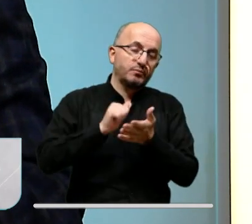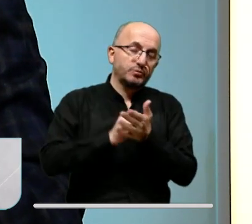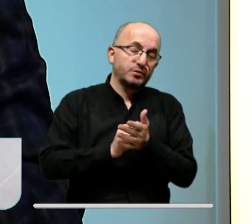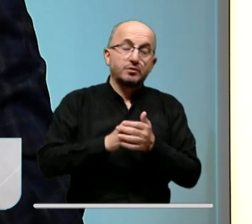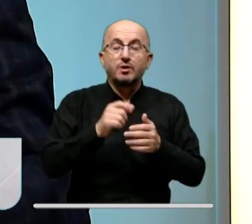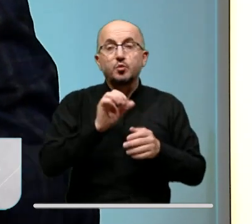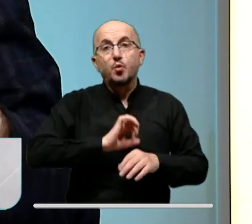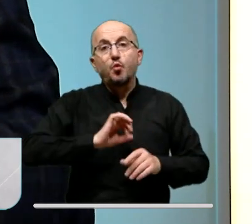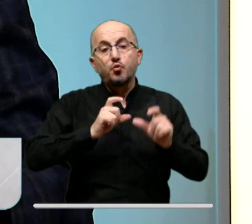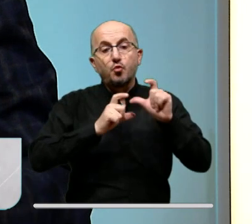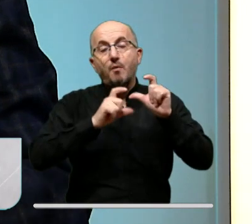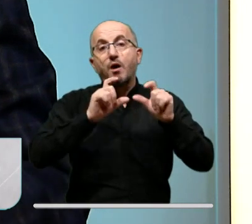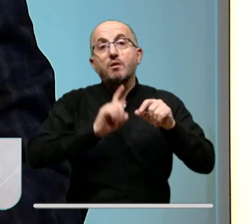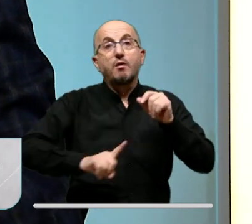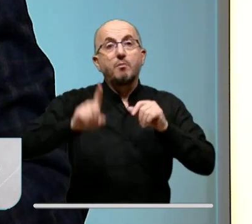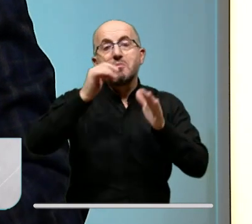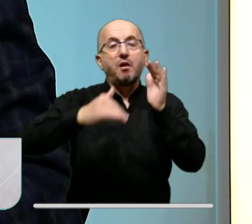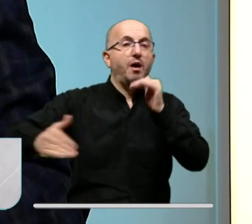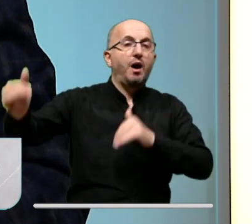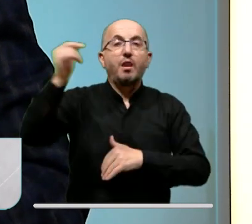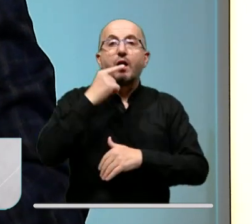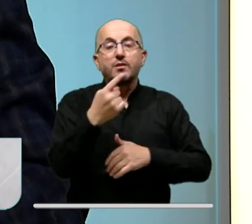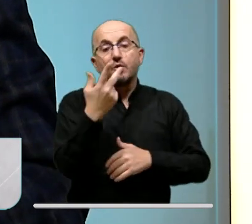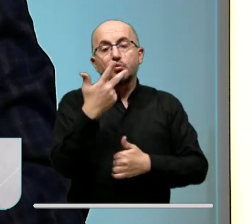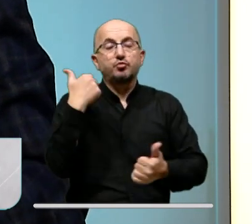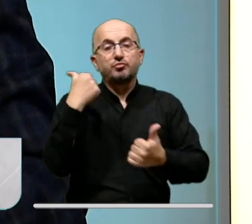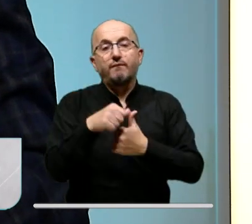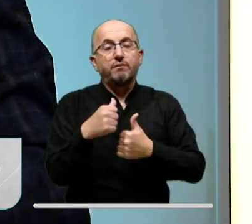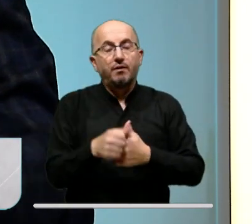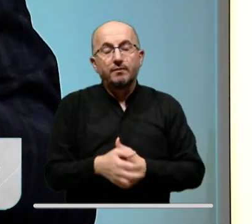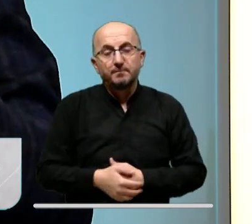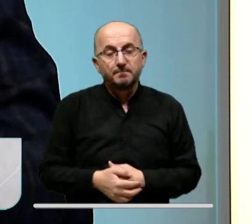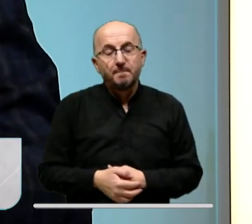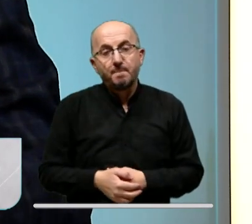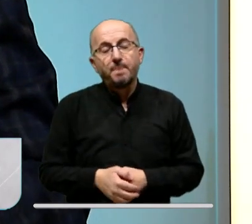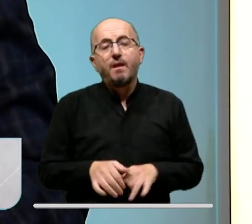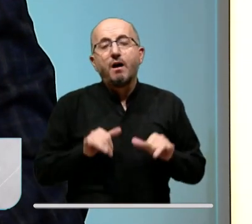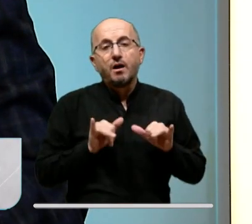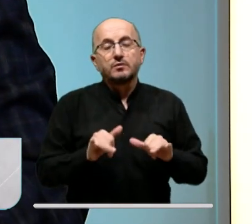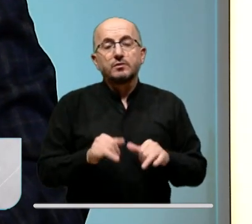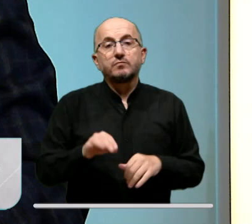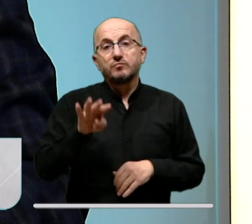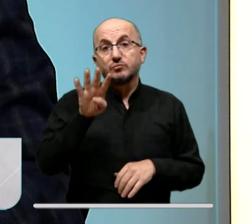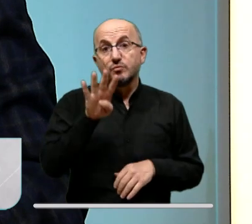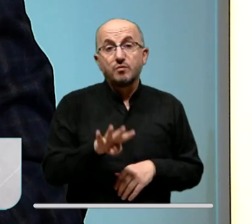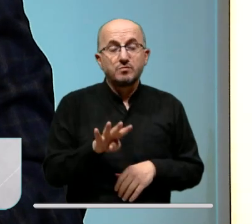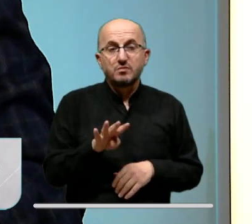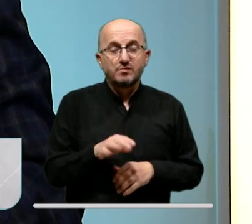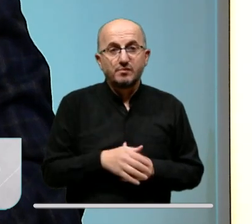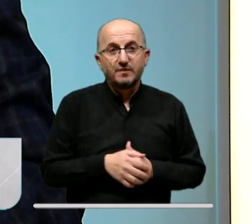rabbiyel alâ der üçer defa Ondan sonra kalkar dördü kılar aynı şekilde 4'te de